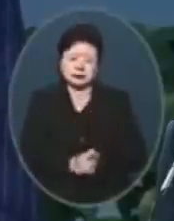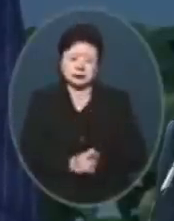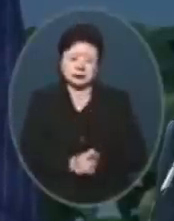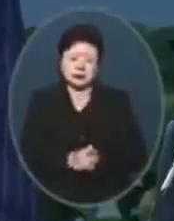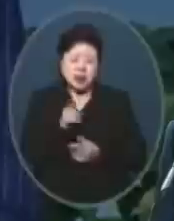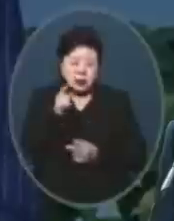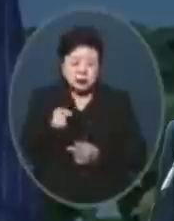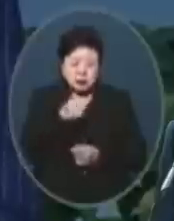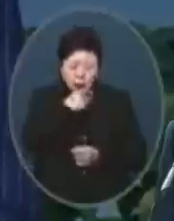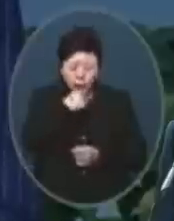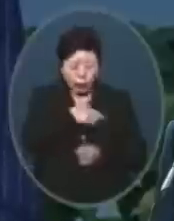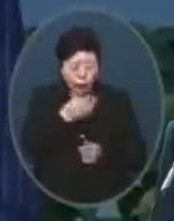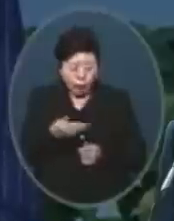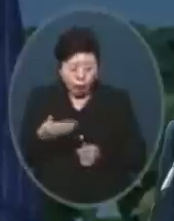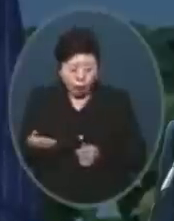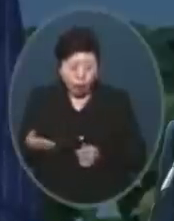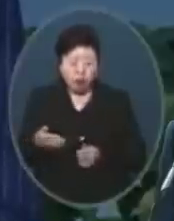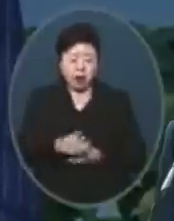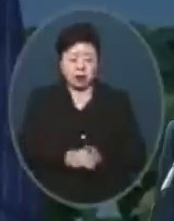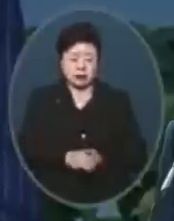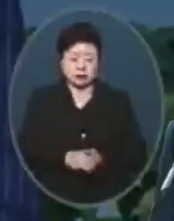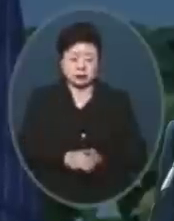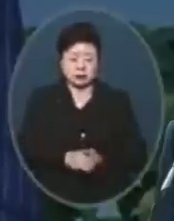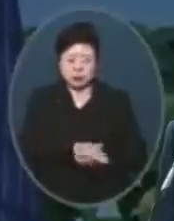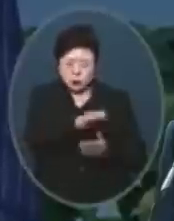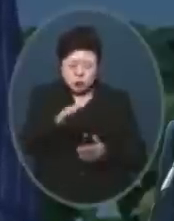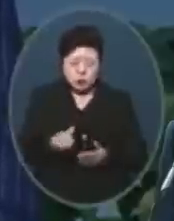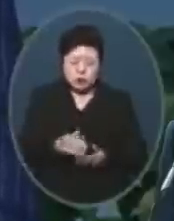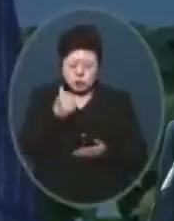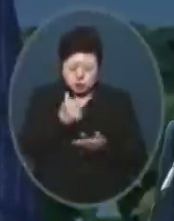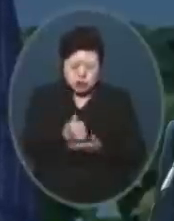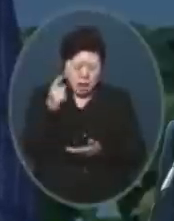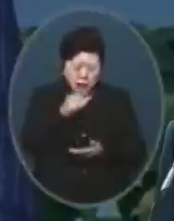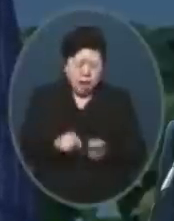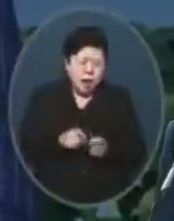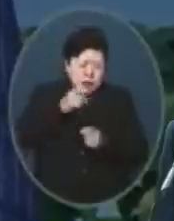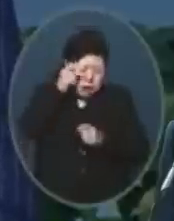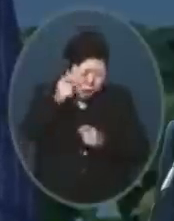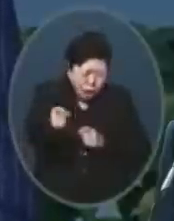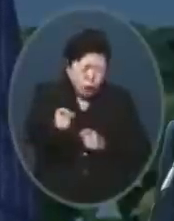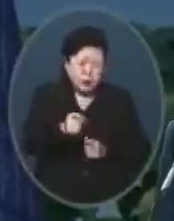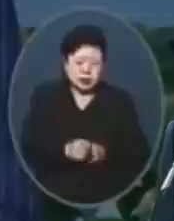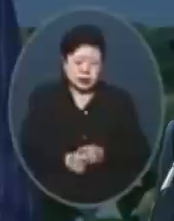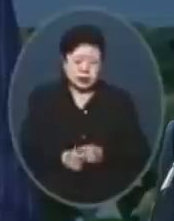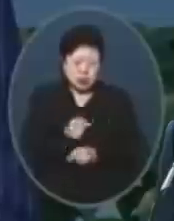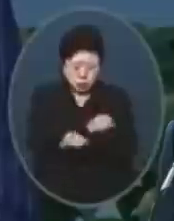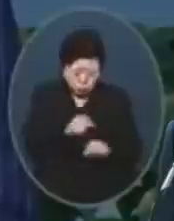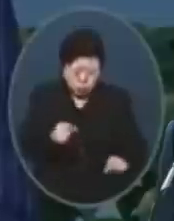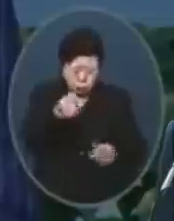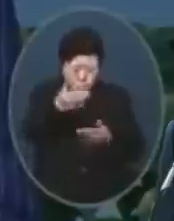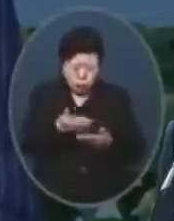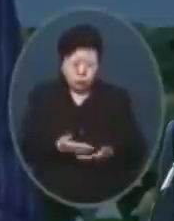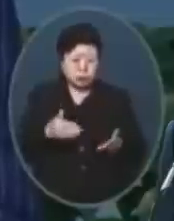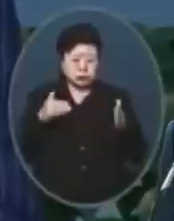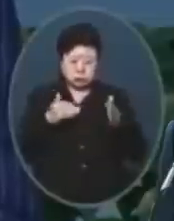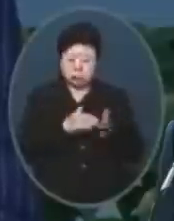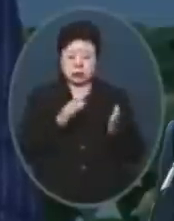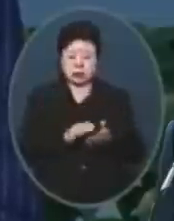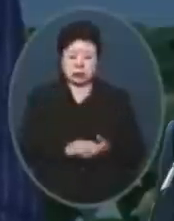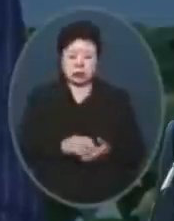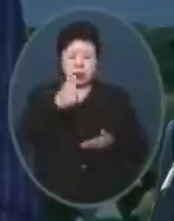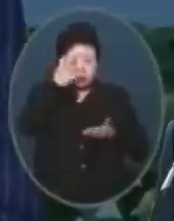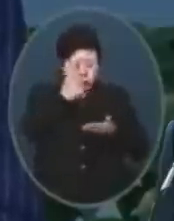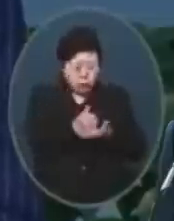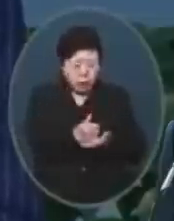그 보혈이 우리들의 죄악을 영원히 용서해버렸어요.